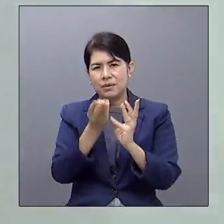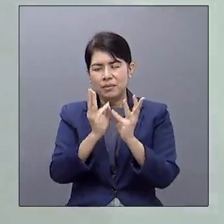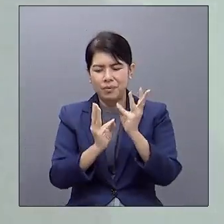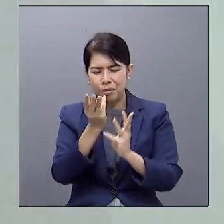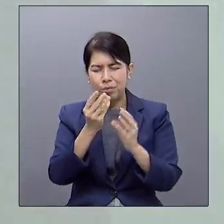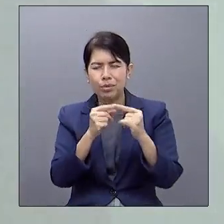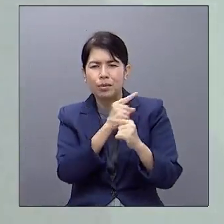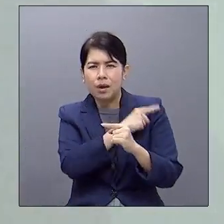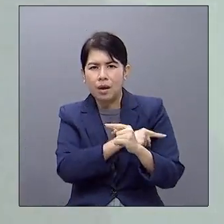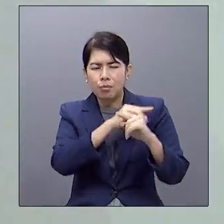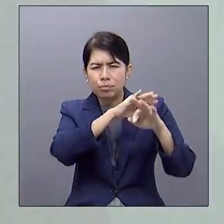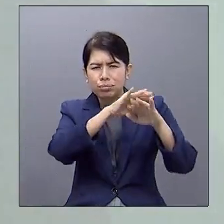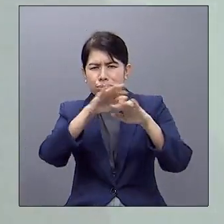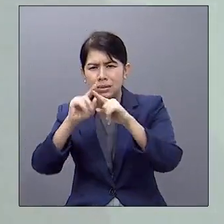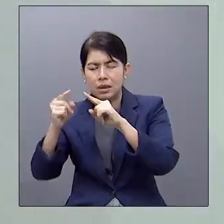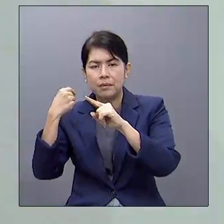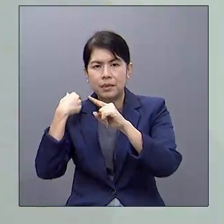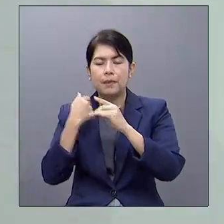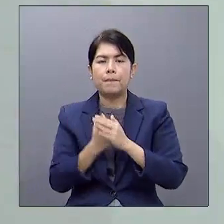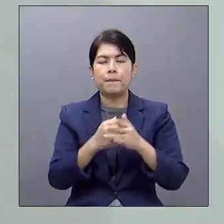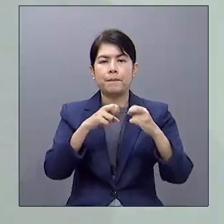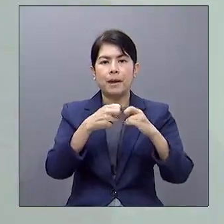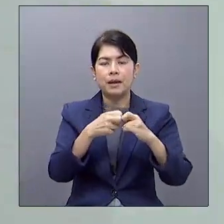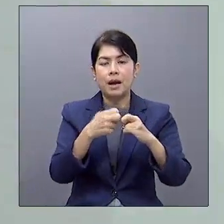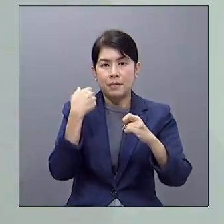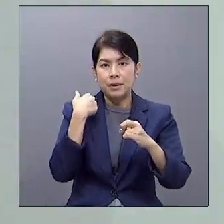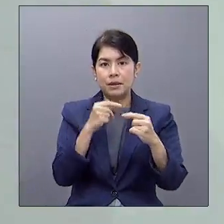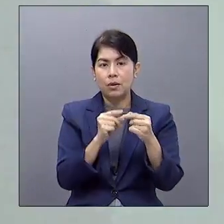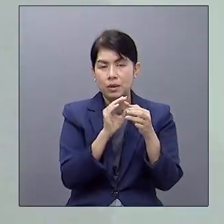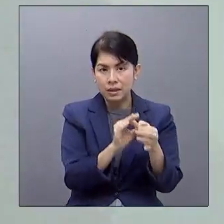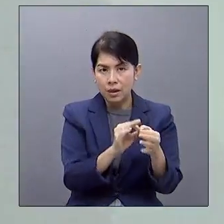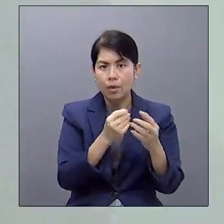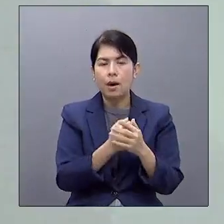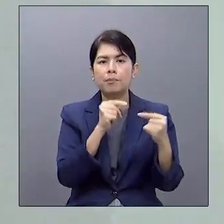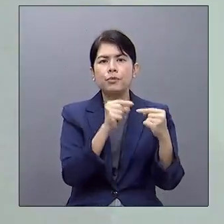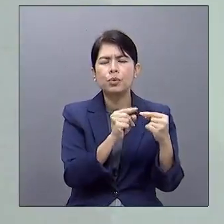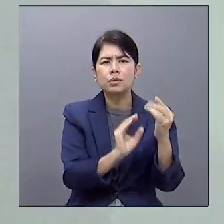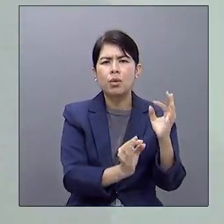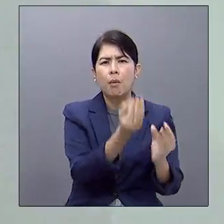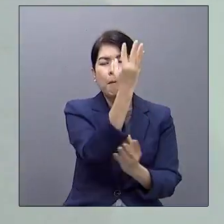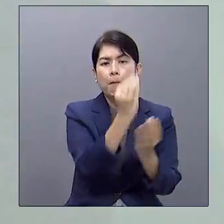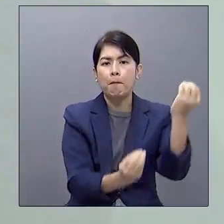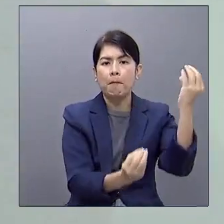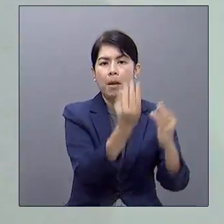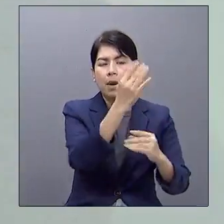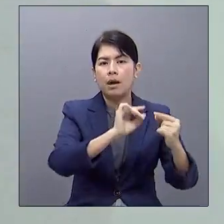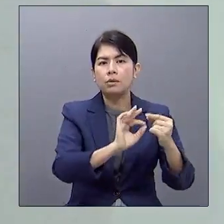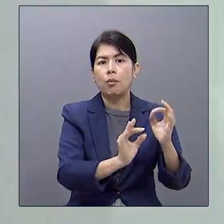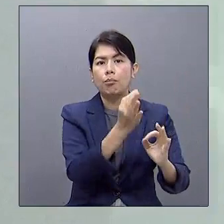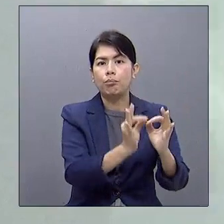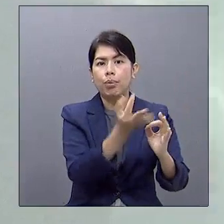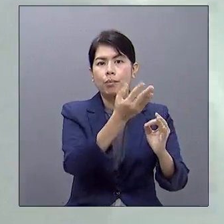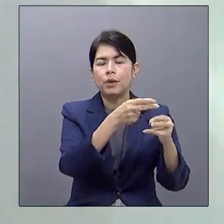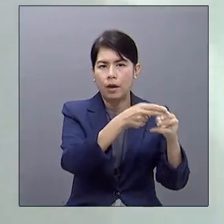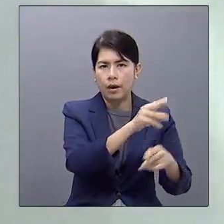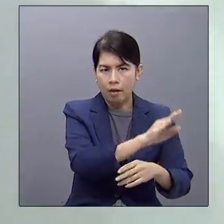นี้ปัญหามันอาจจะมีทั้งจุดไฟฮอตสปอตที่เกิดขึ้นในพื้นที่โดยเฉพาะพื้นที่ป่าที่น่าจะเป็นจุดใหญ่ควรจะ